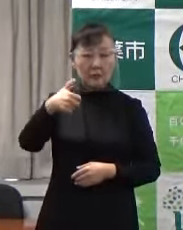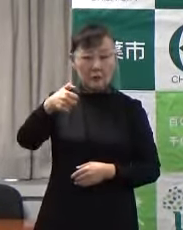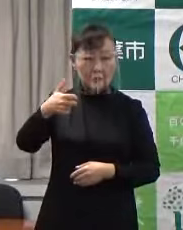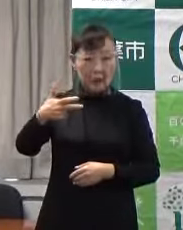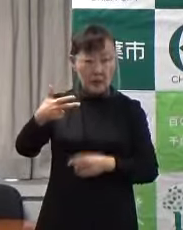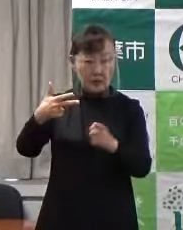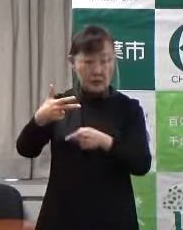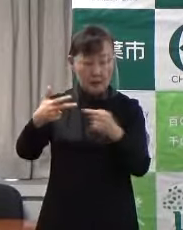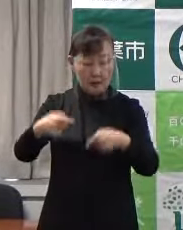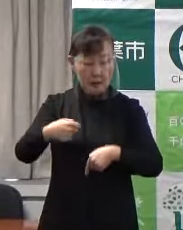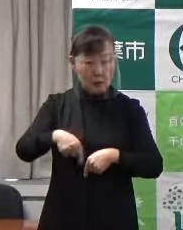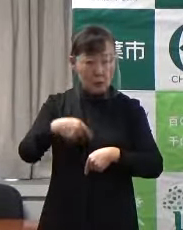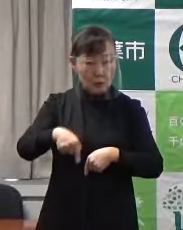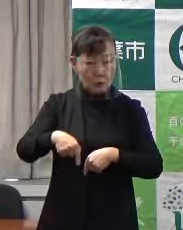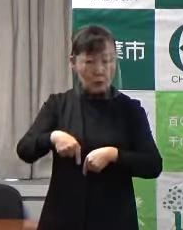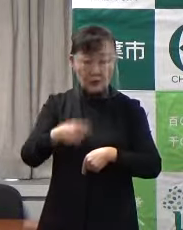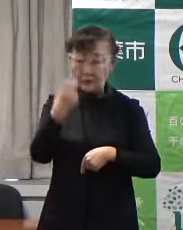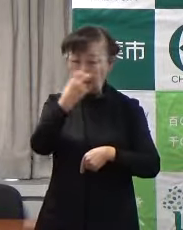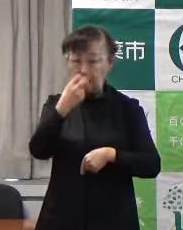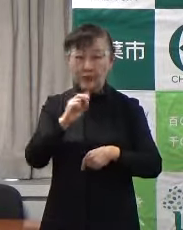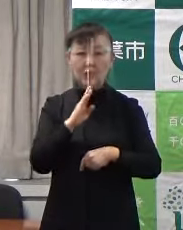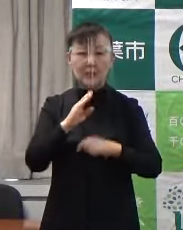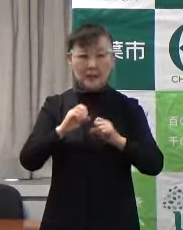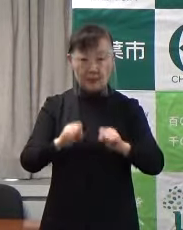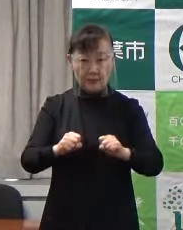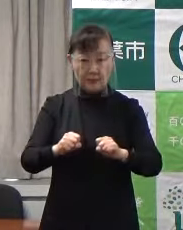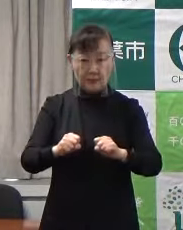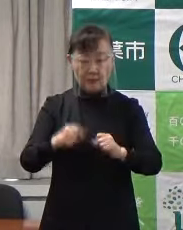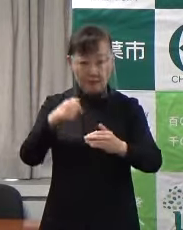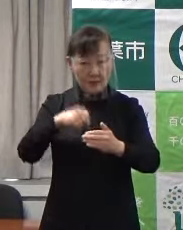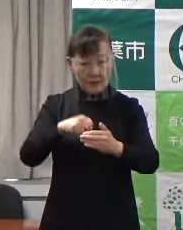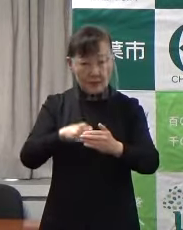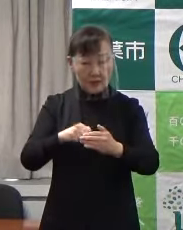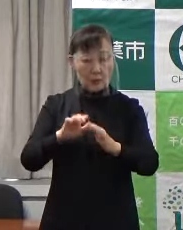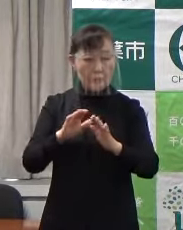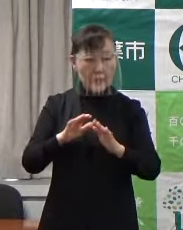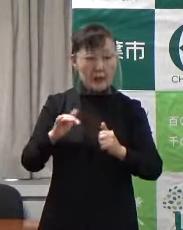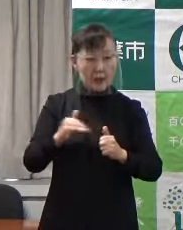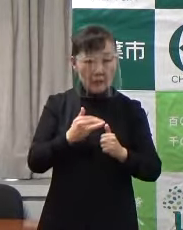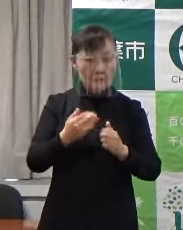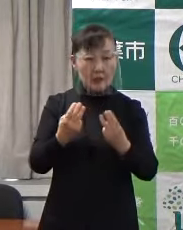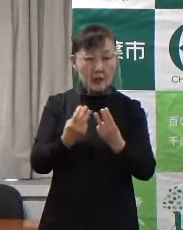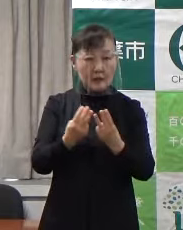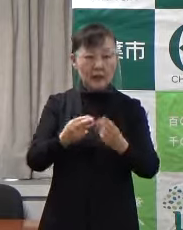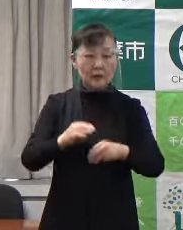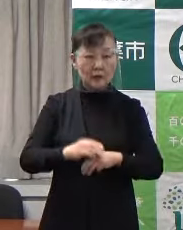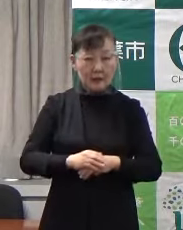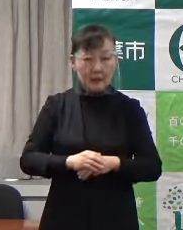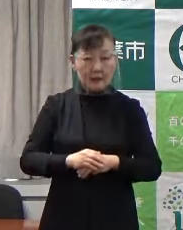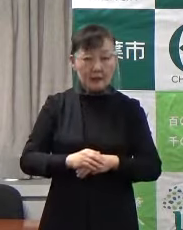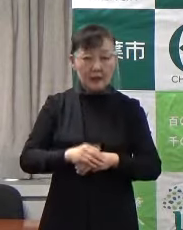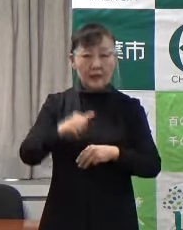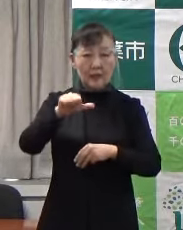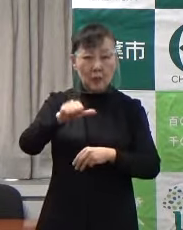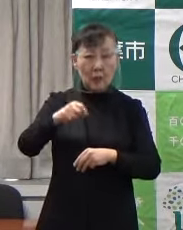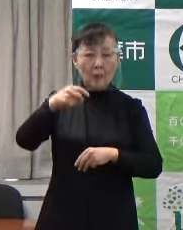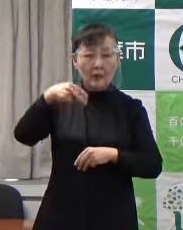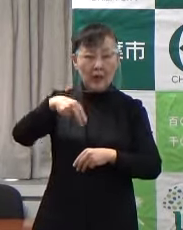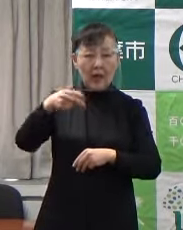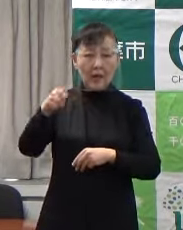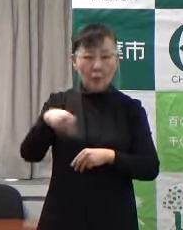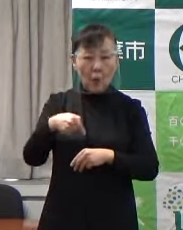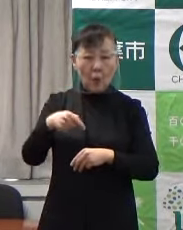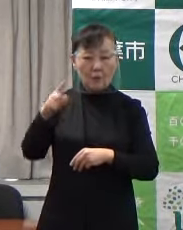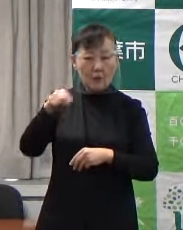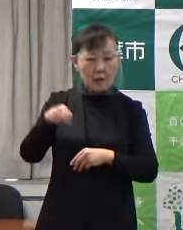の児童が尿中コチニン値測定を実施し、受動喫煙を受けている値として設定した5ナノグラムパーミ